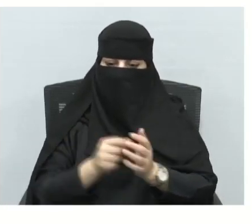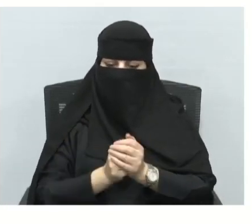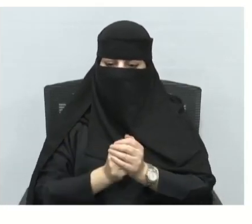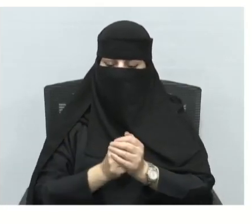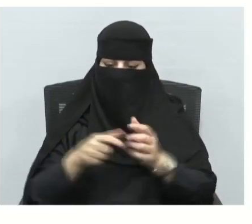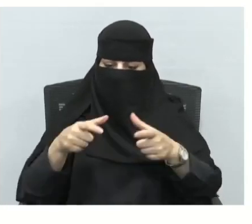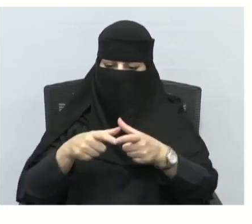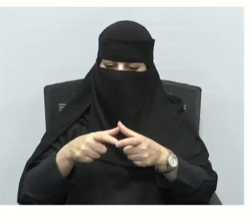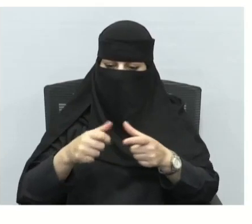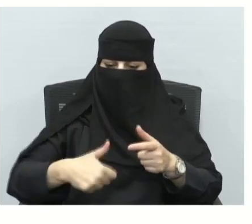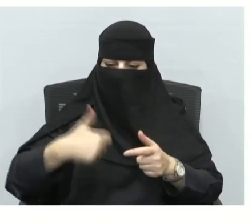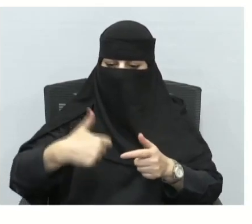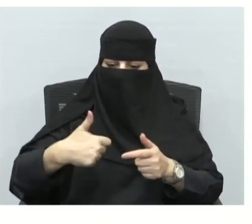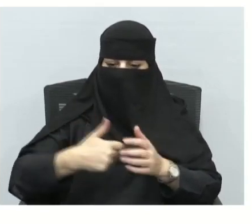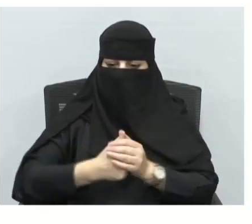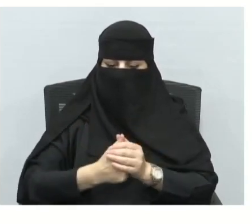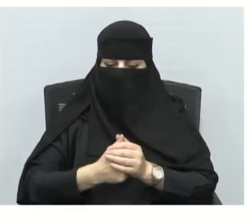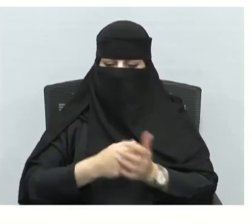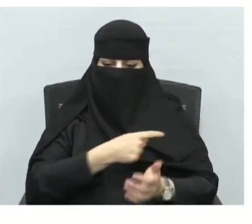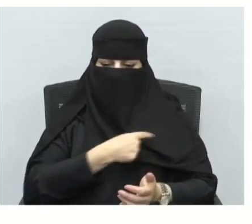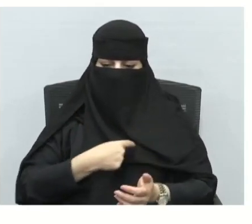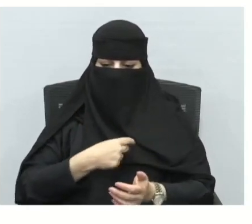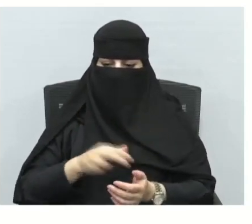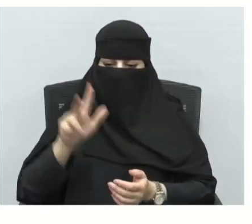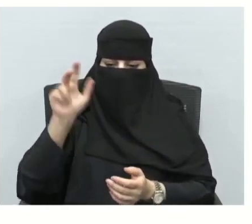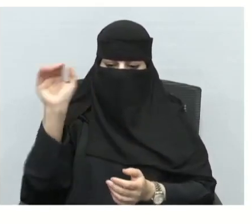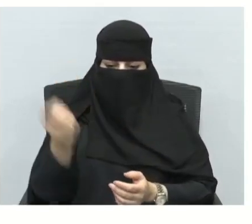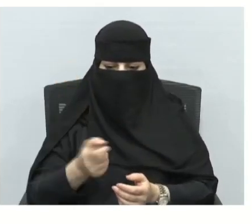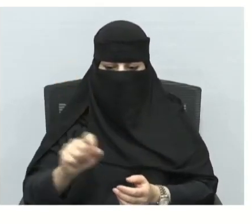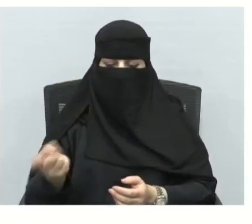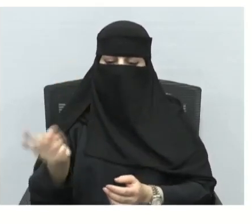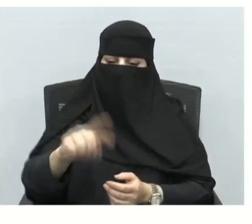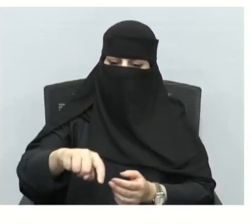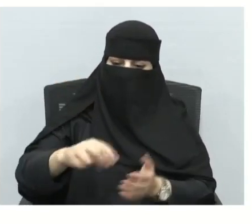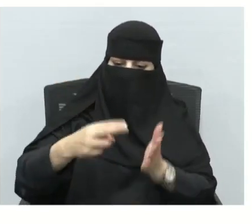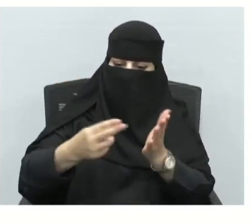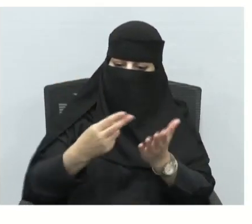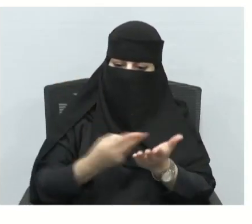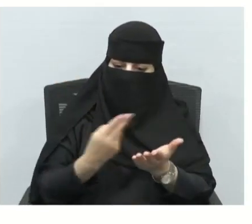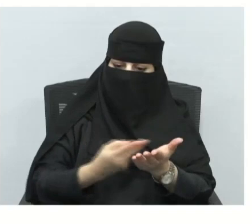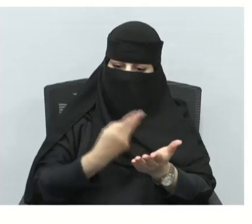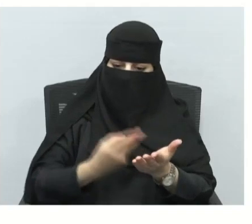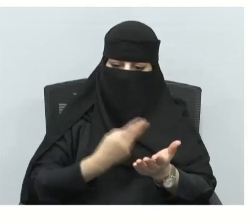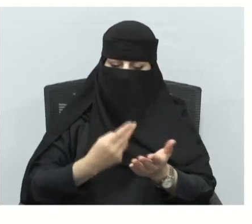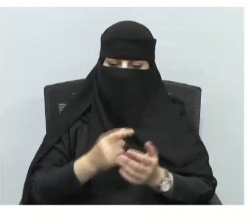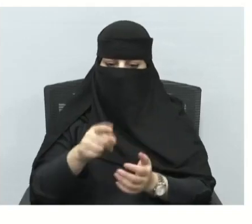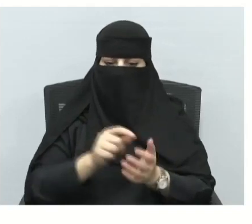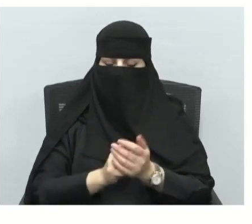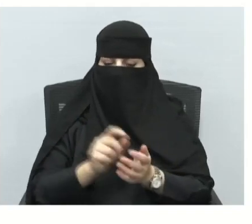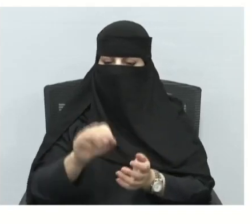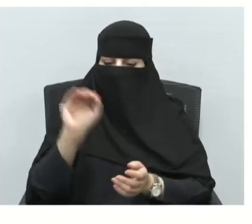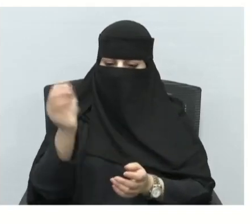المكون الاول اسمي الحرف والونه اذا هذا هو